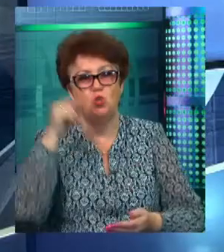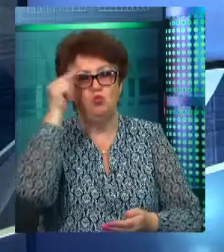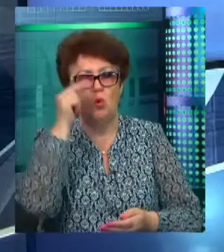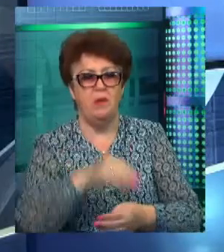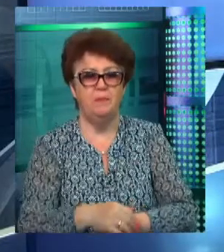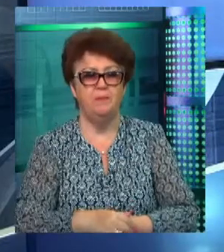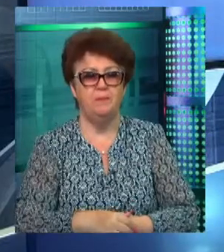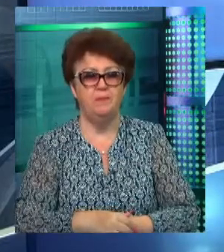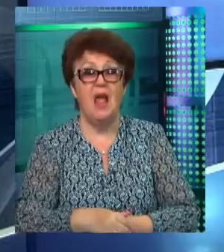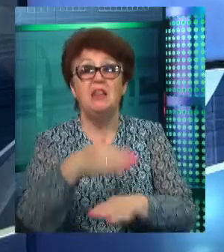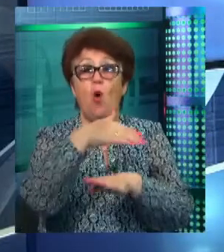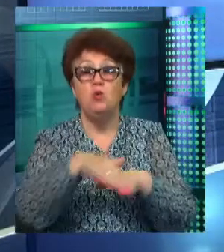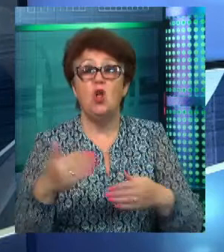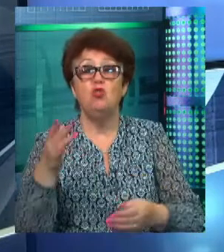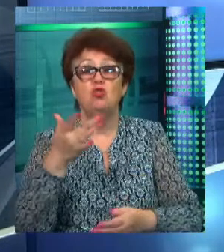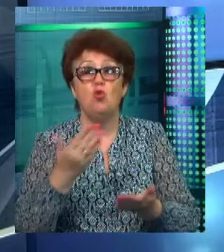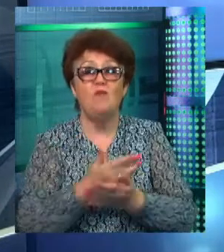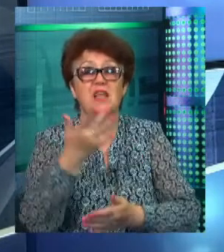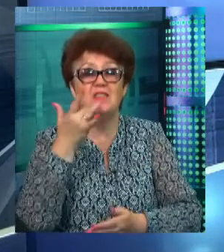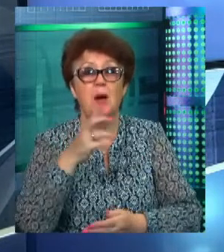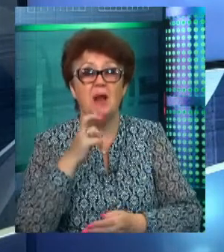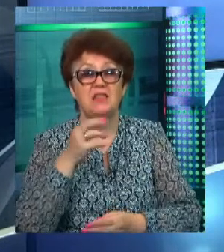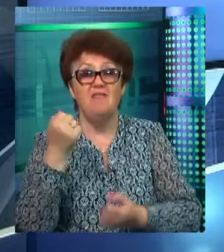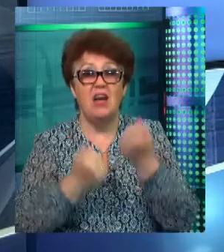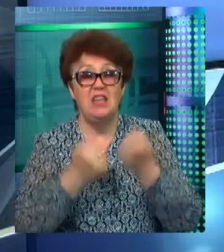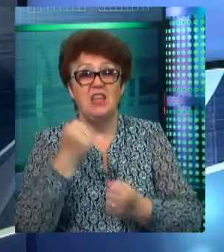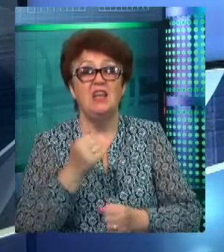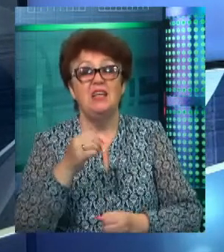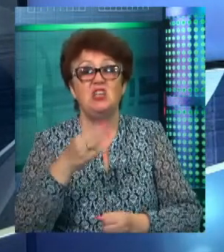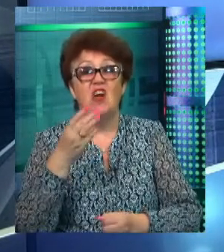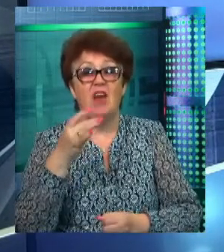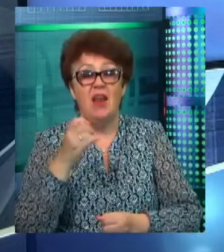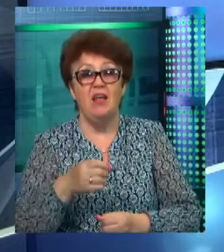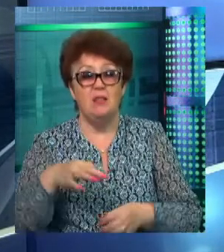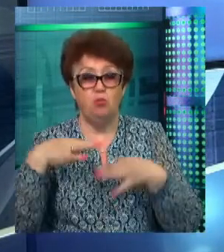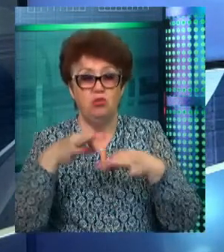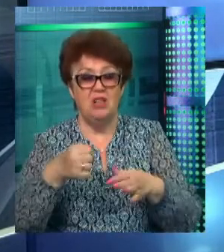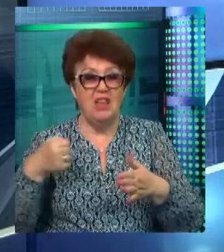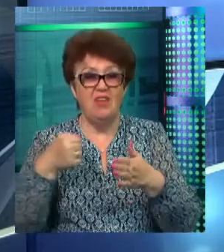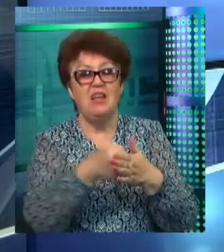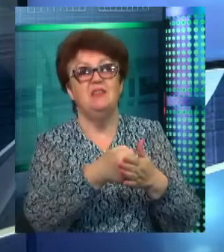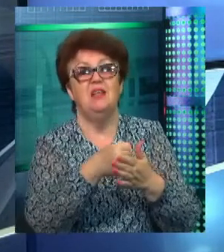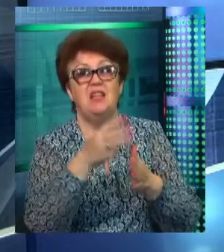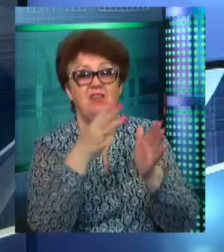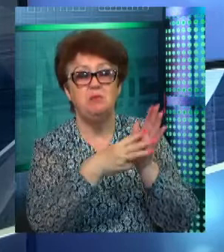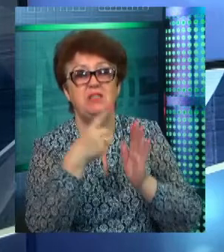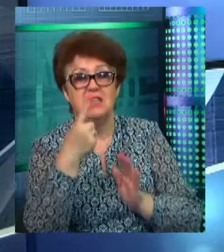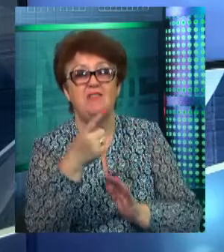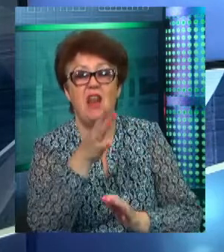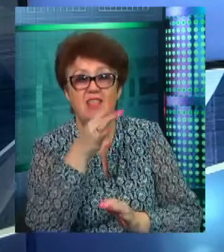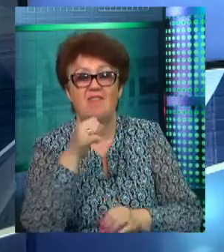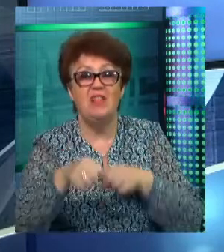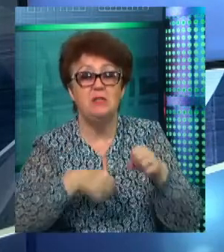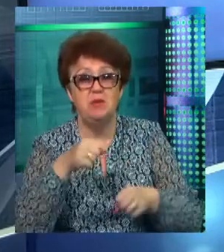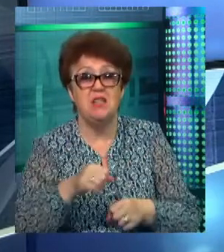в на улице нова советской брянска водитель автомобиля chevrolet допустила наезд на 80 однолетнего велосипедиста в